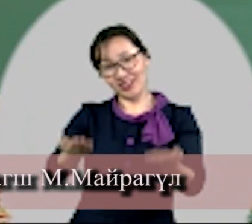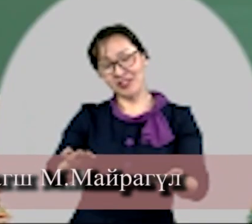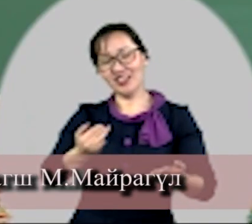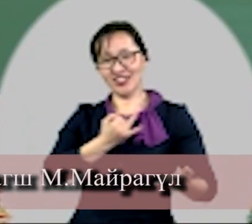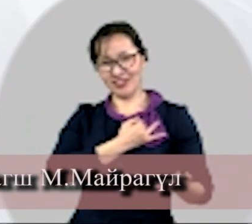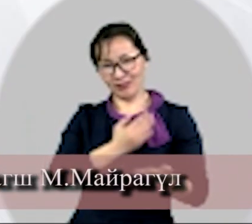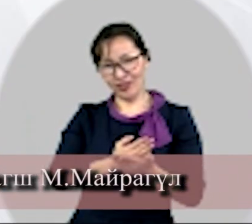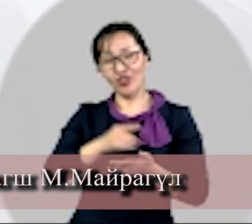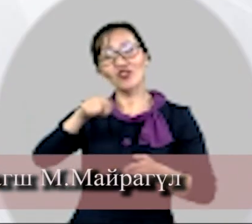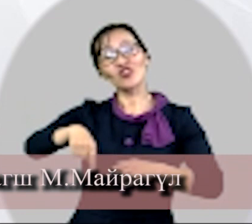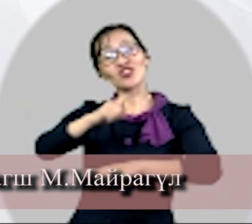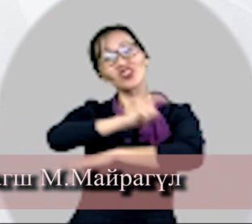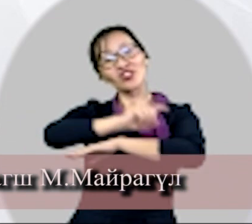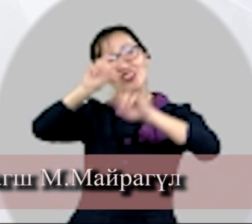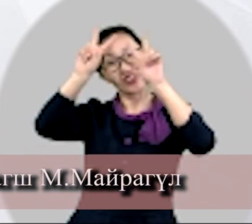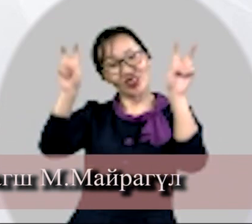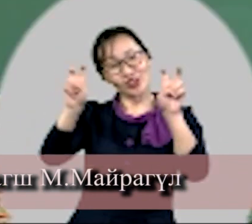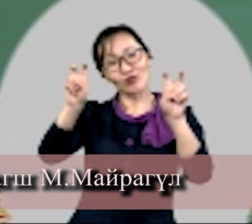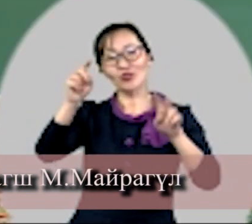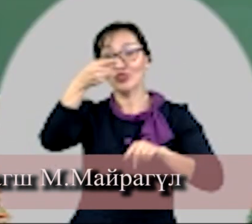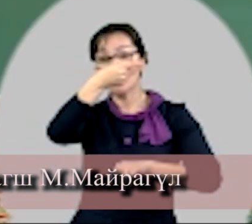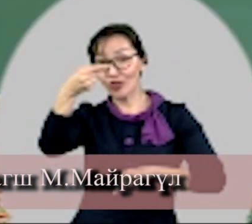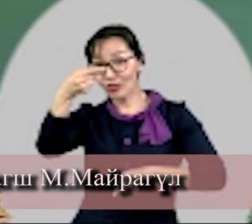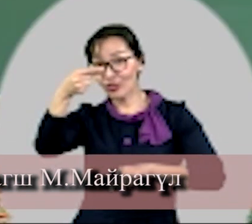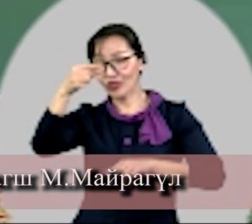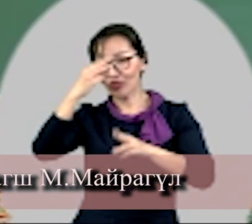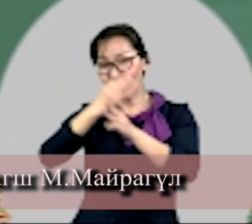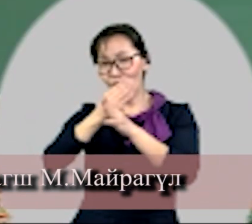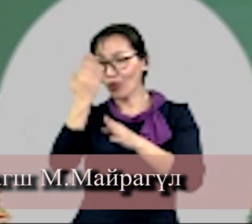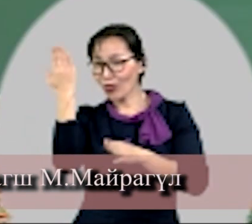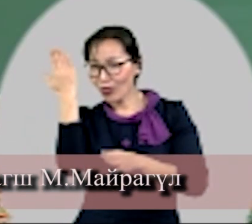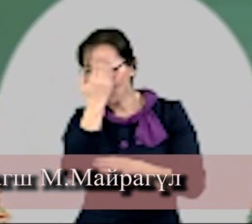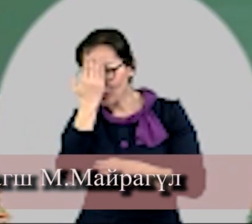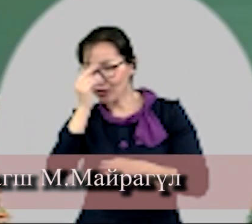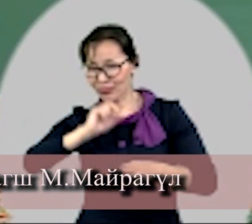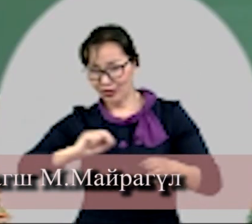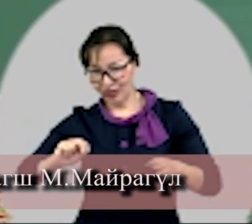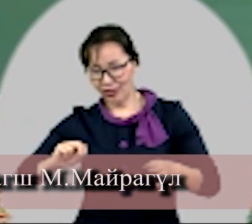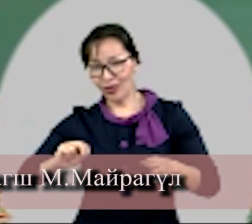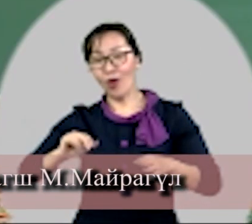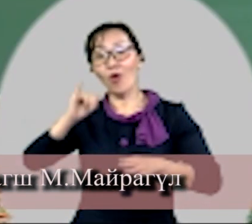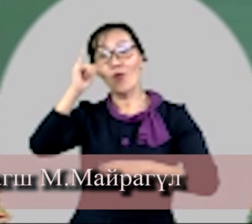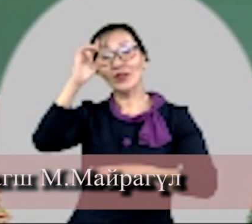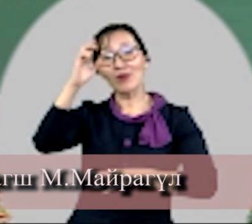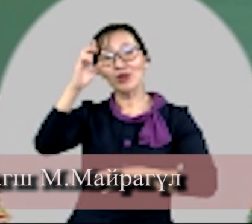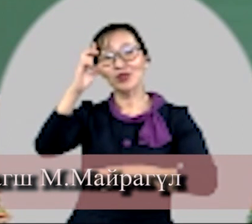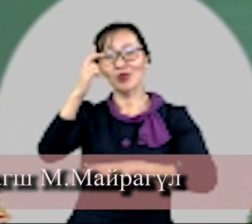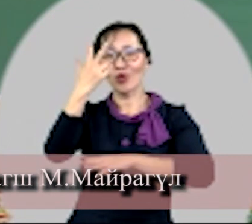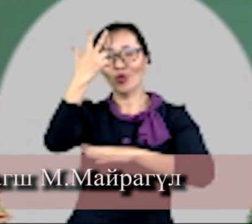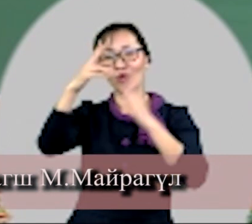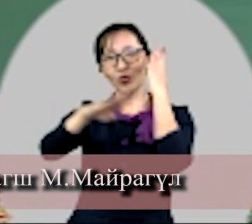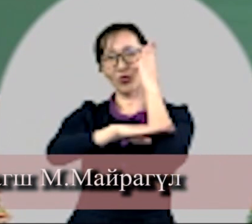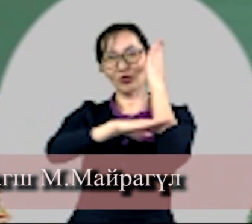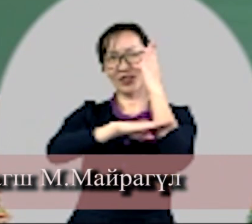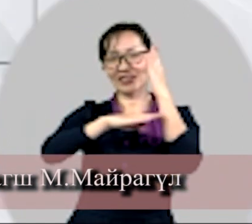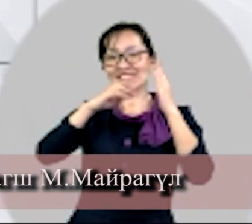Бүгінгі сабақтың тақырыбы теріс санды оқу жазу. Ұланбатыр қаласының үш күндік ауа райын мәліметін алайық.